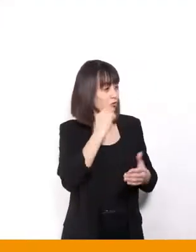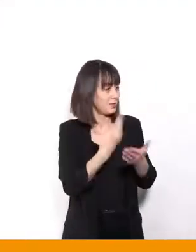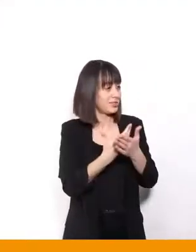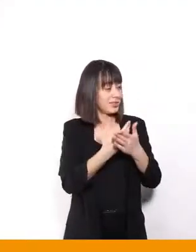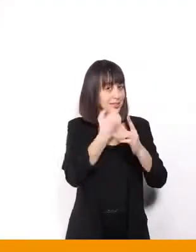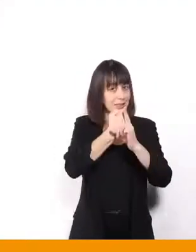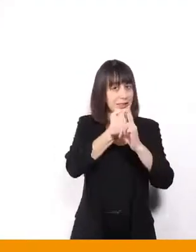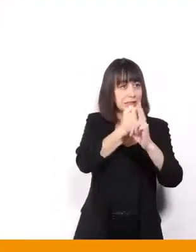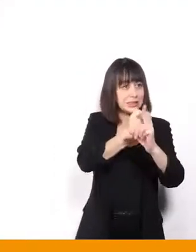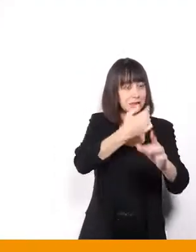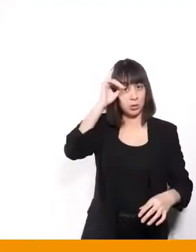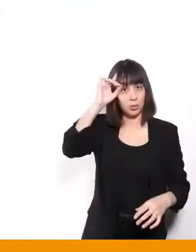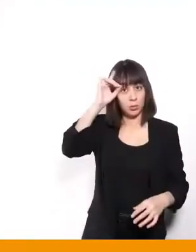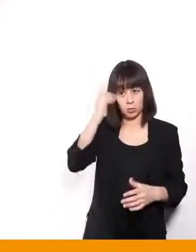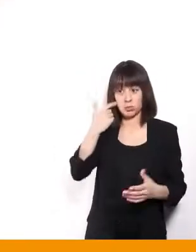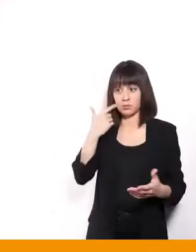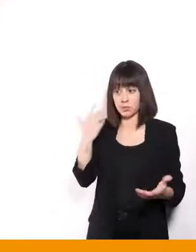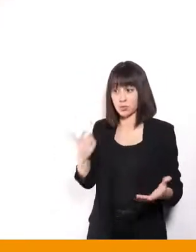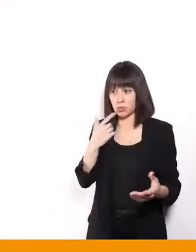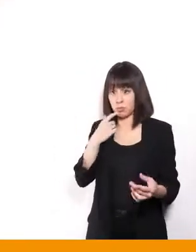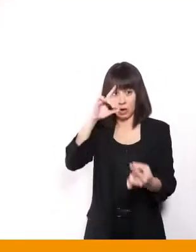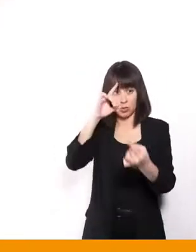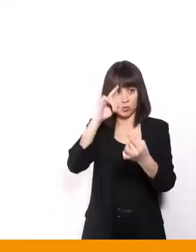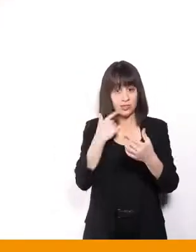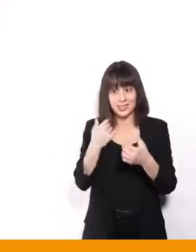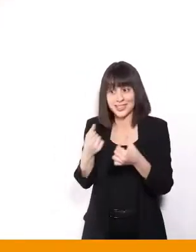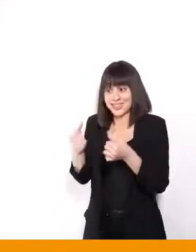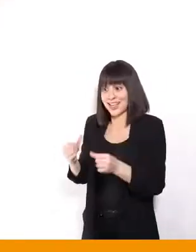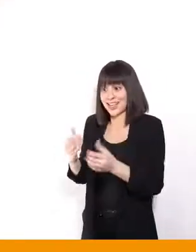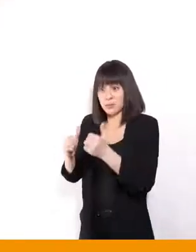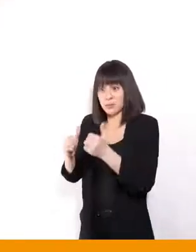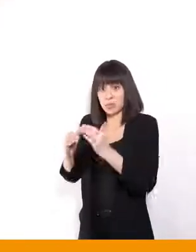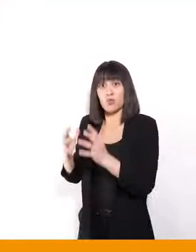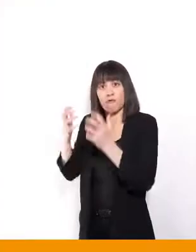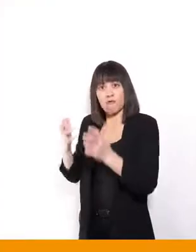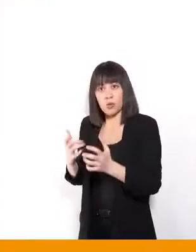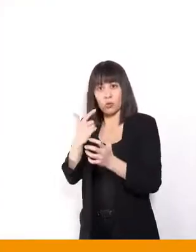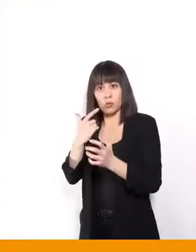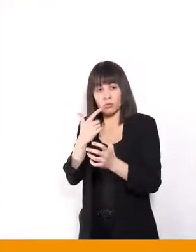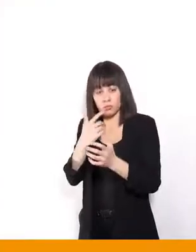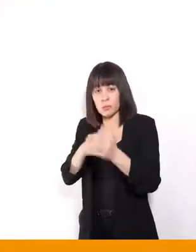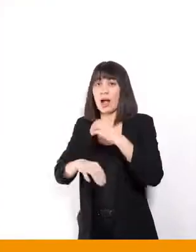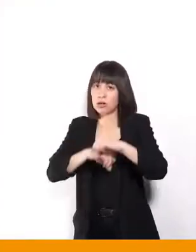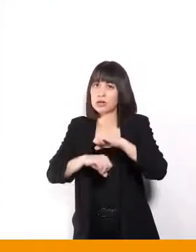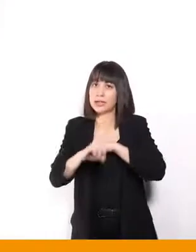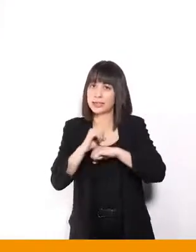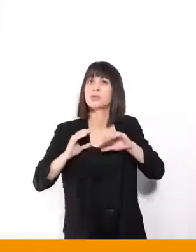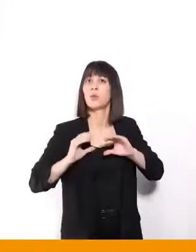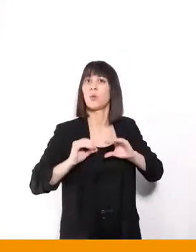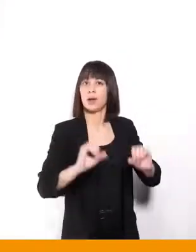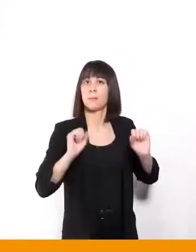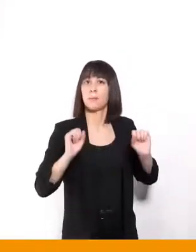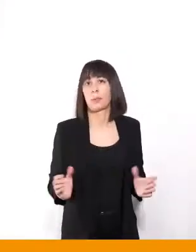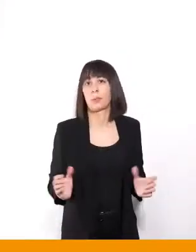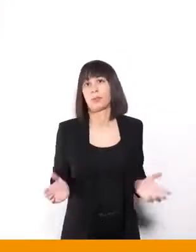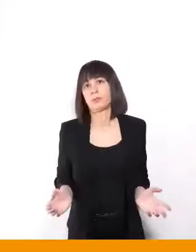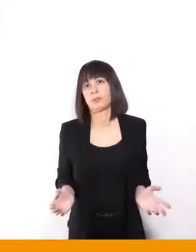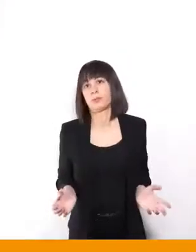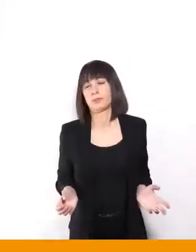liés au maintien à domicile. Donc, on essaye d'avoir un paquet un peu large, j'allais dire un